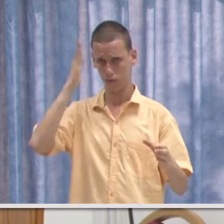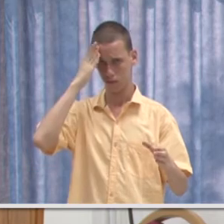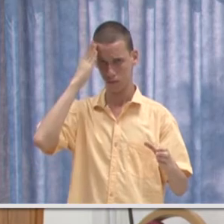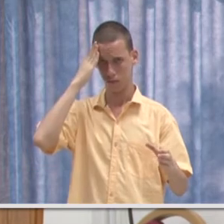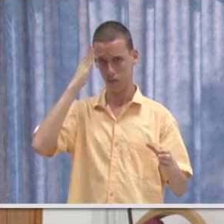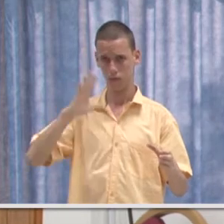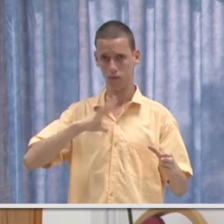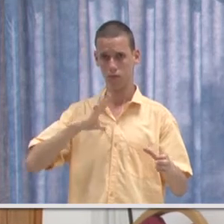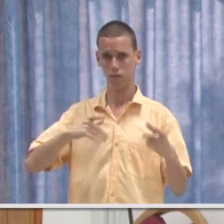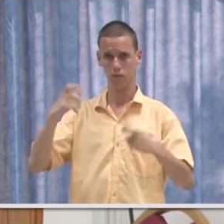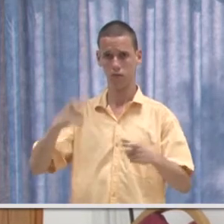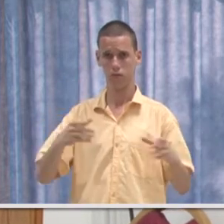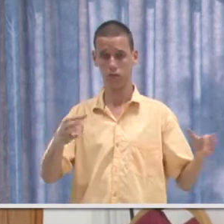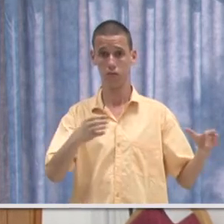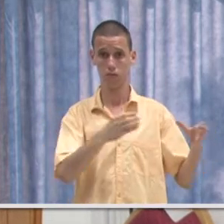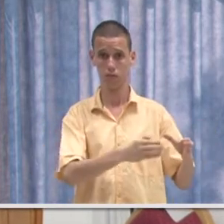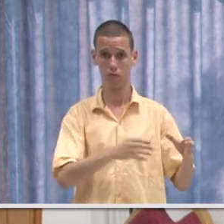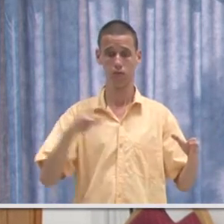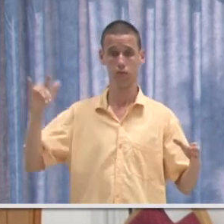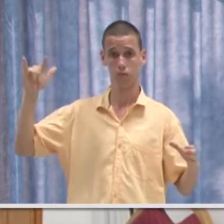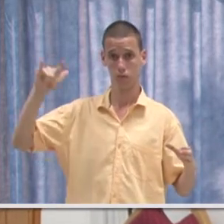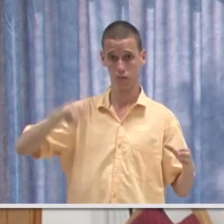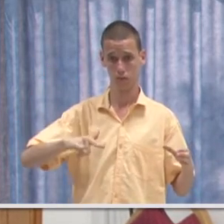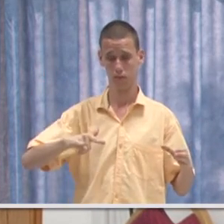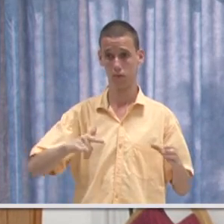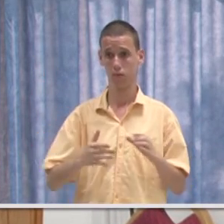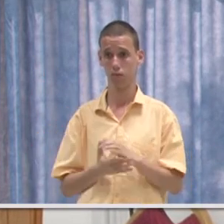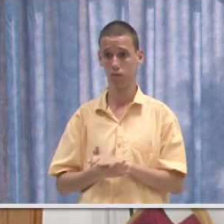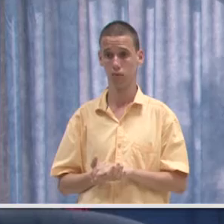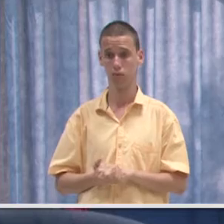qui autres link avec ces lois. Oui,